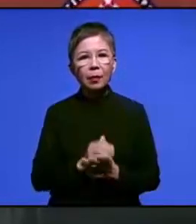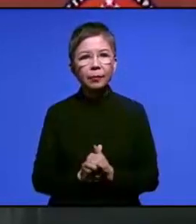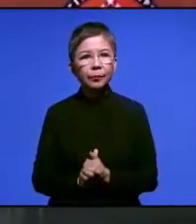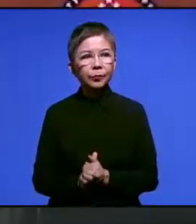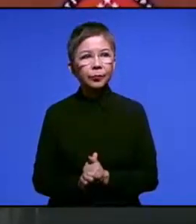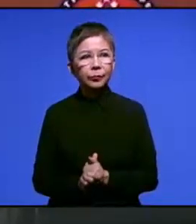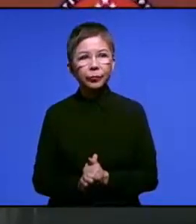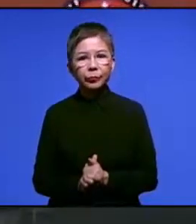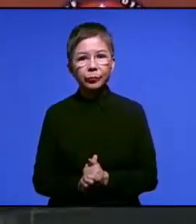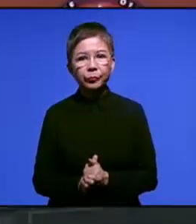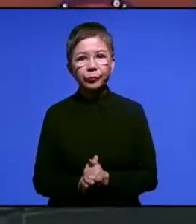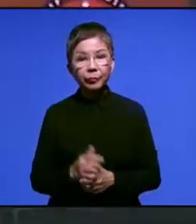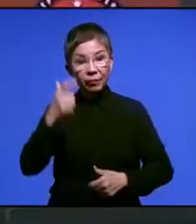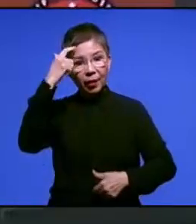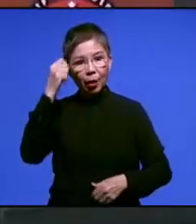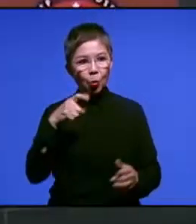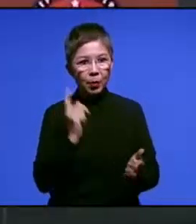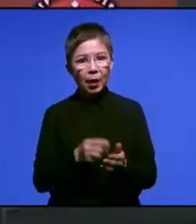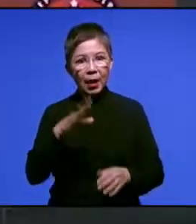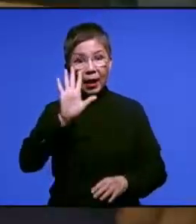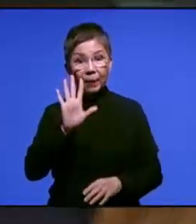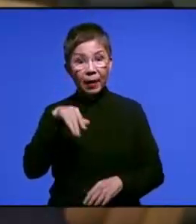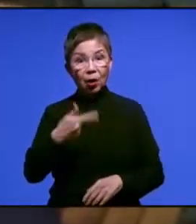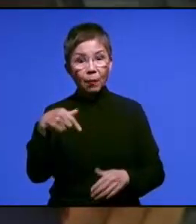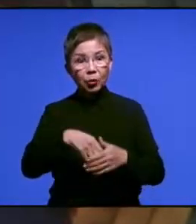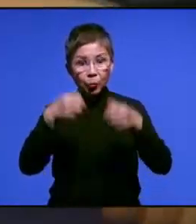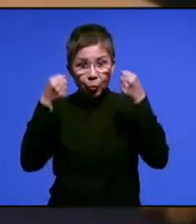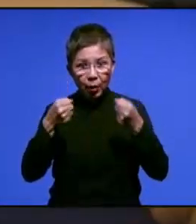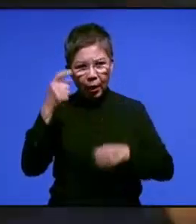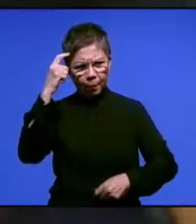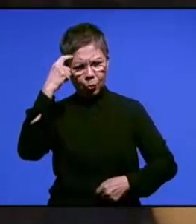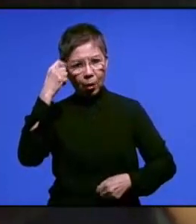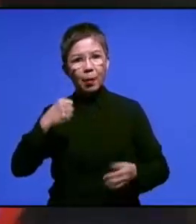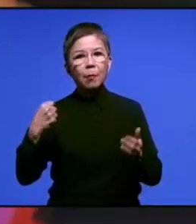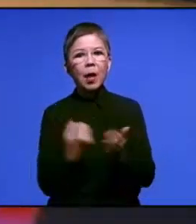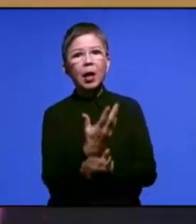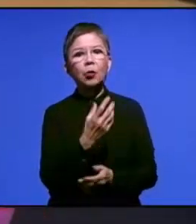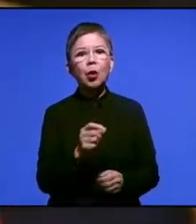Duladin. Kini tersangka terancam hukuman 5 tahun penjara karena diduga melanggar